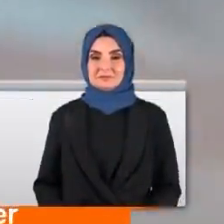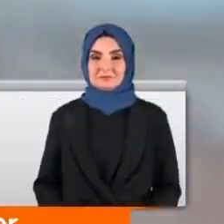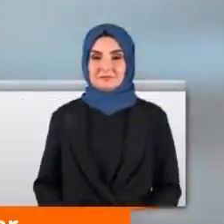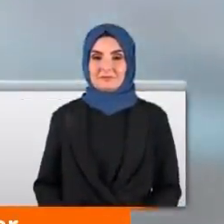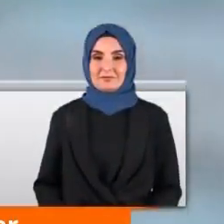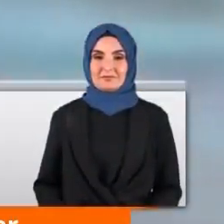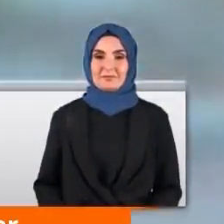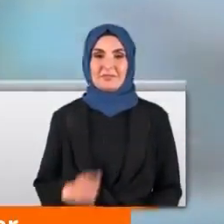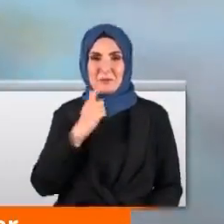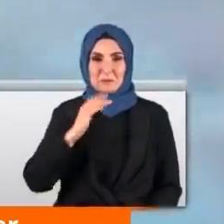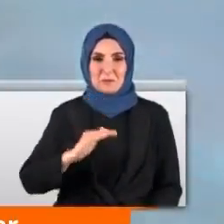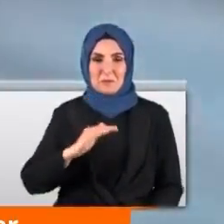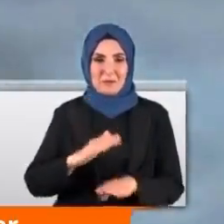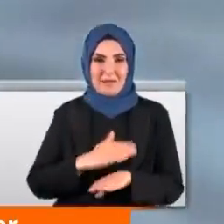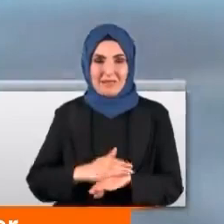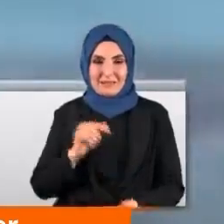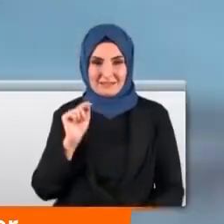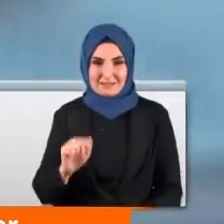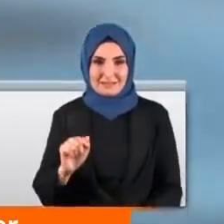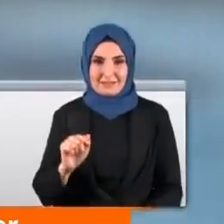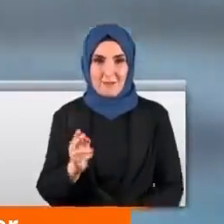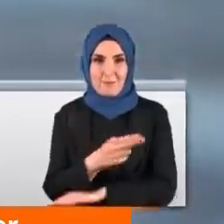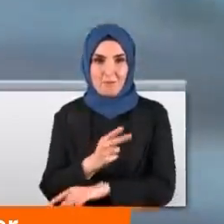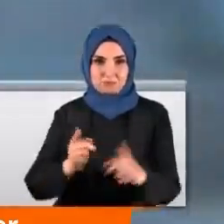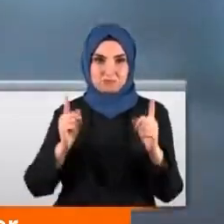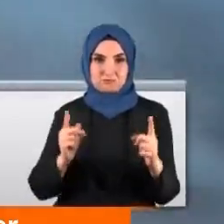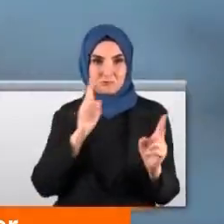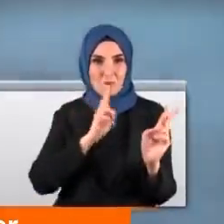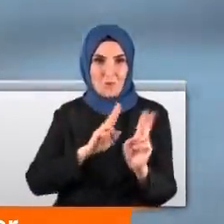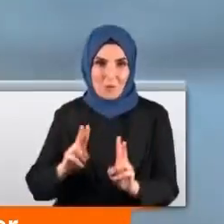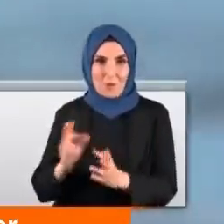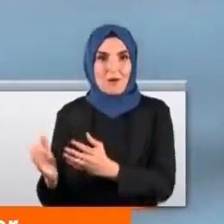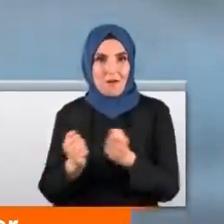Minik kedi boyundan büyük balığı görünce hemen alıp uzaklaşmaya başladı.